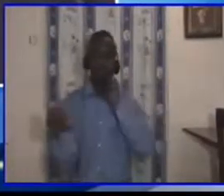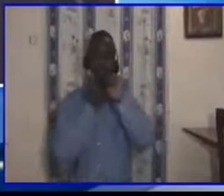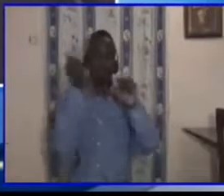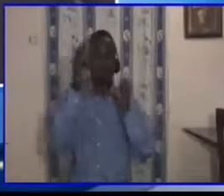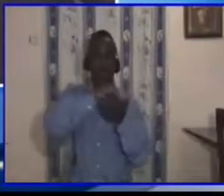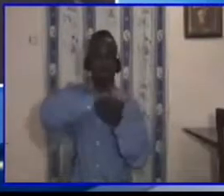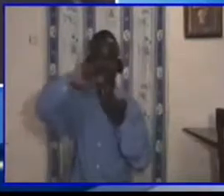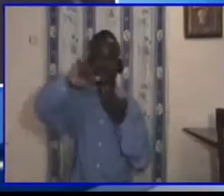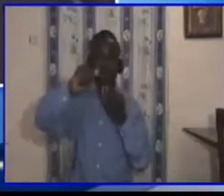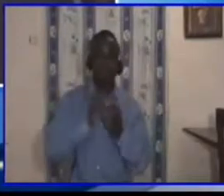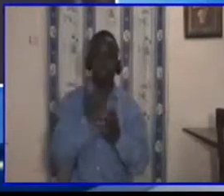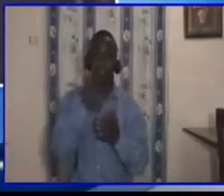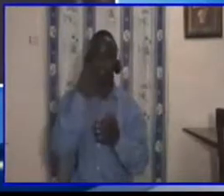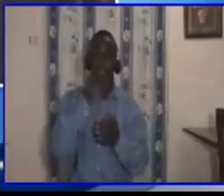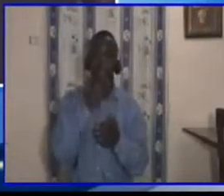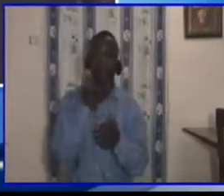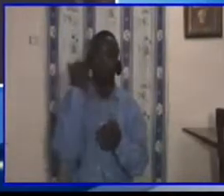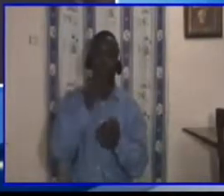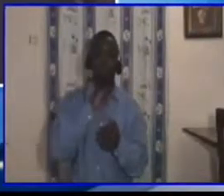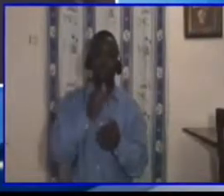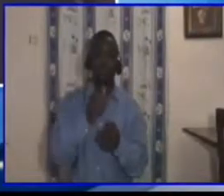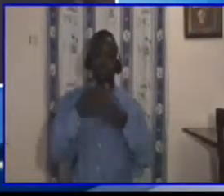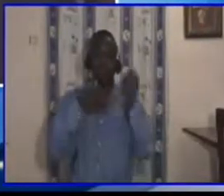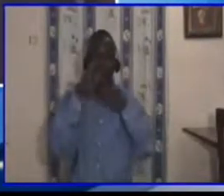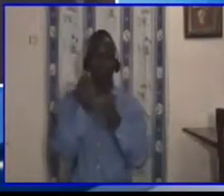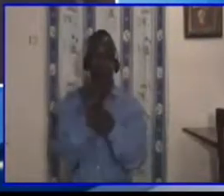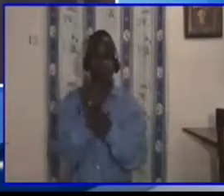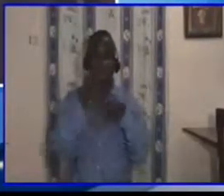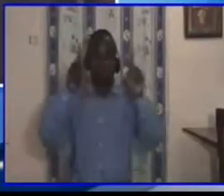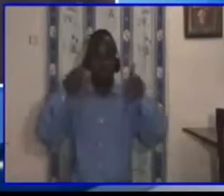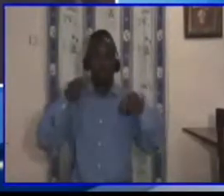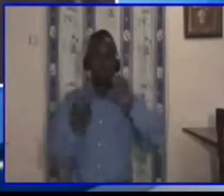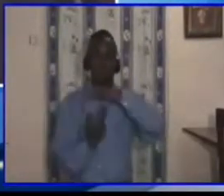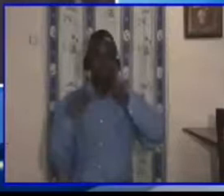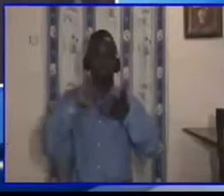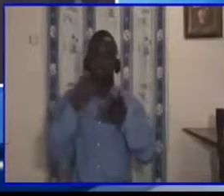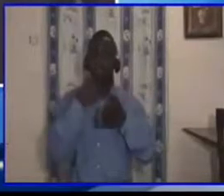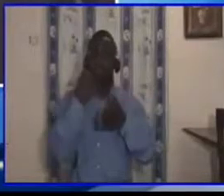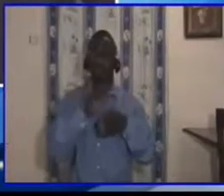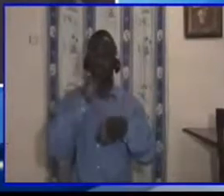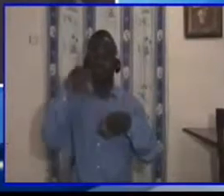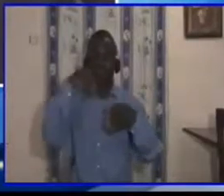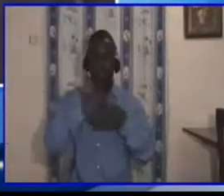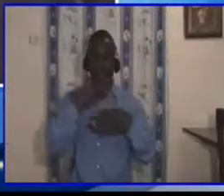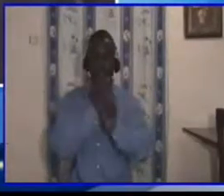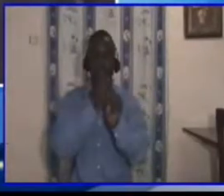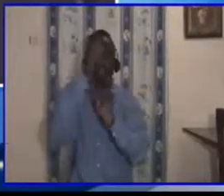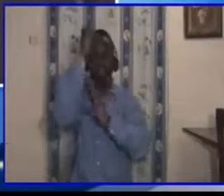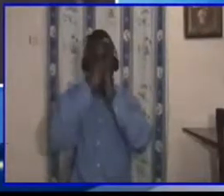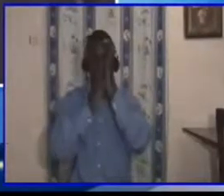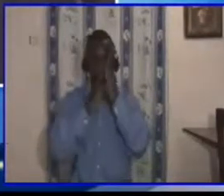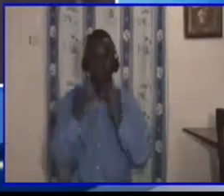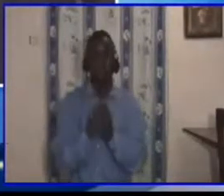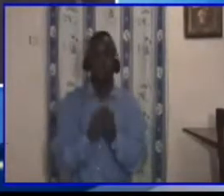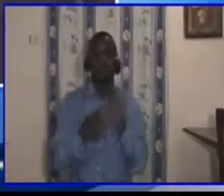d'uomo cioè non di questa creazione entro una volta per